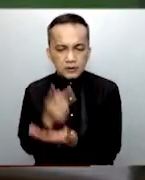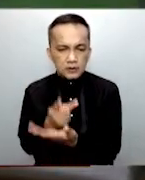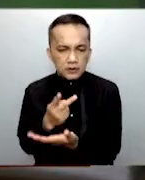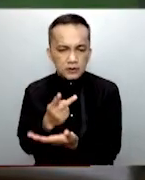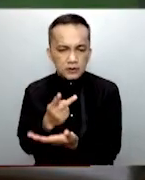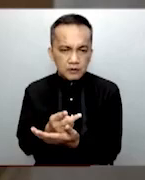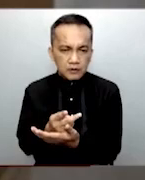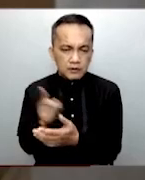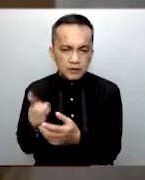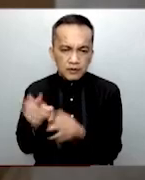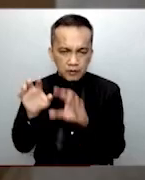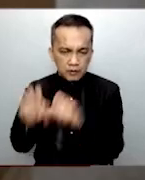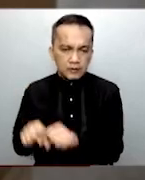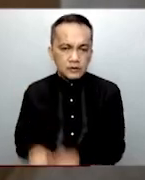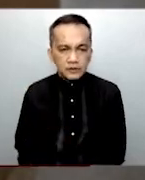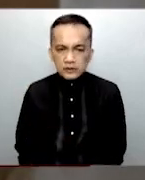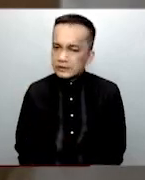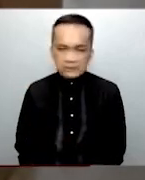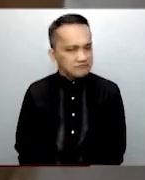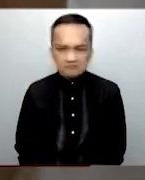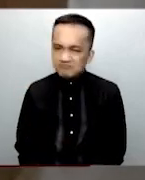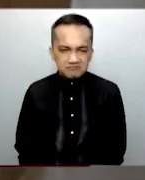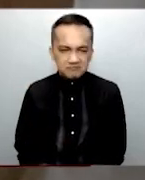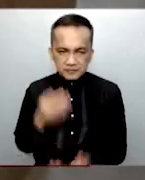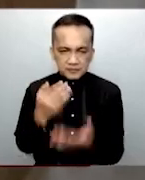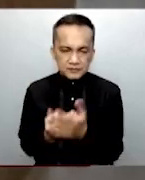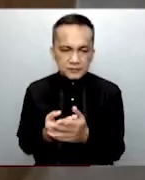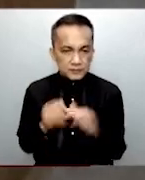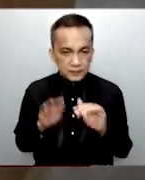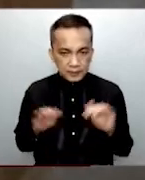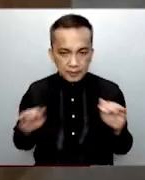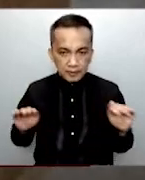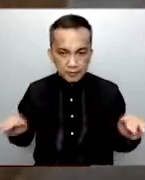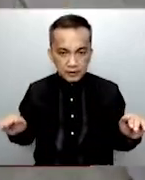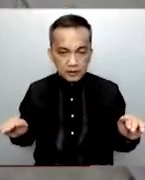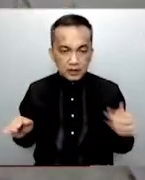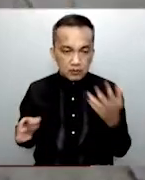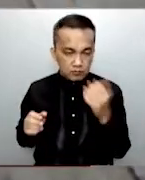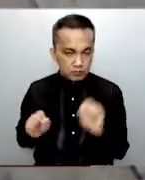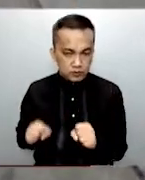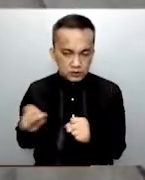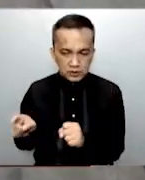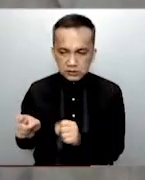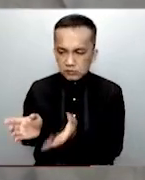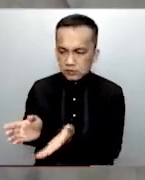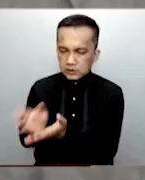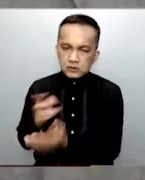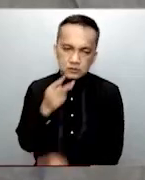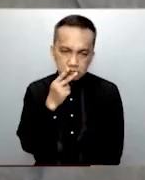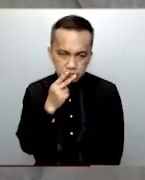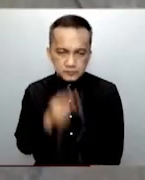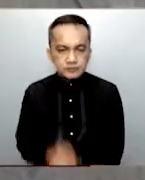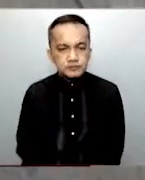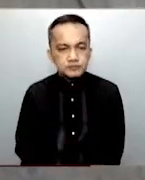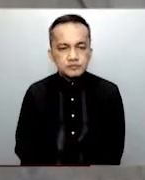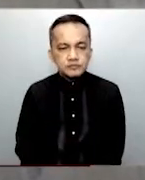nasabat. Hindi raw ito makakabuti sa mga kabataan dahil pwede silang maengganyong manigarilyo.